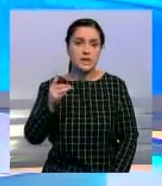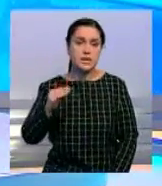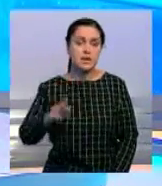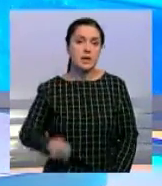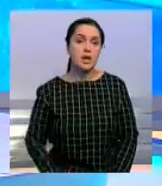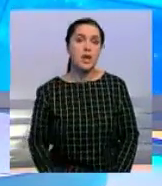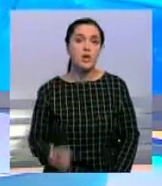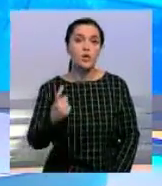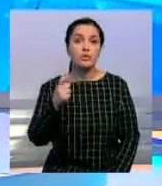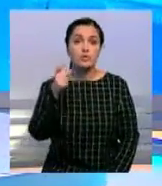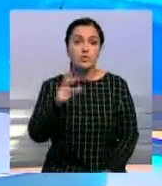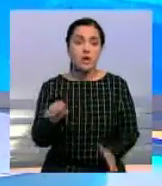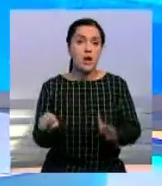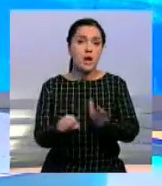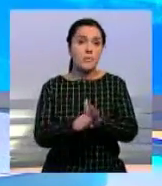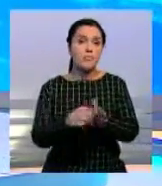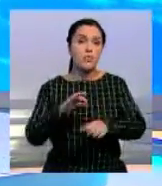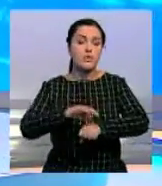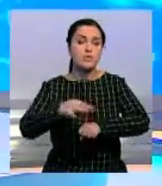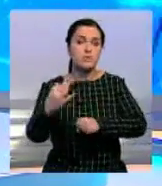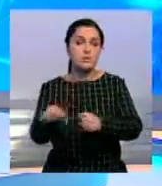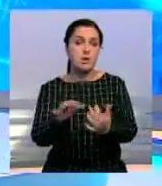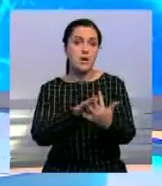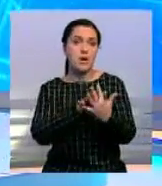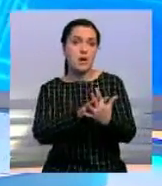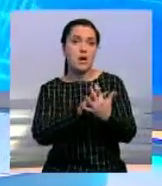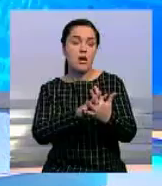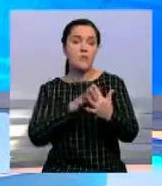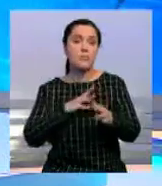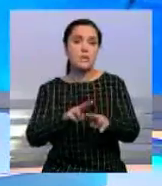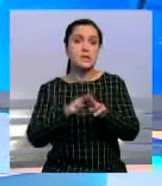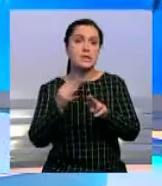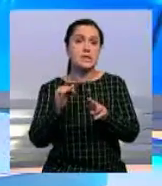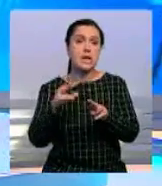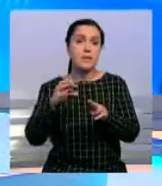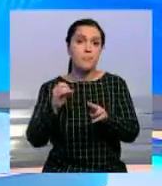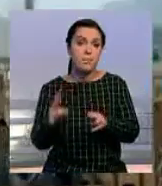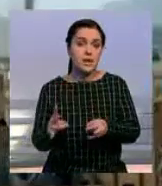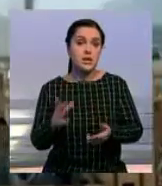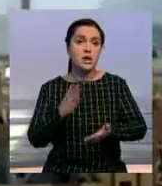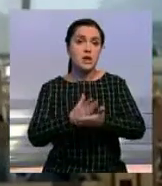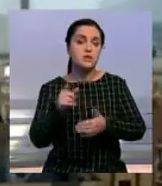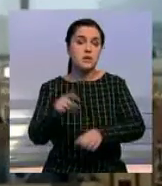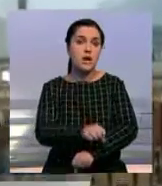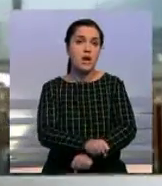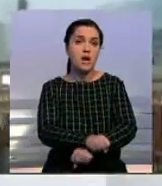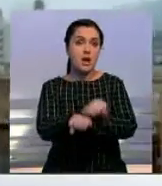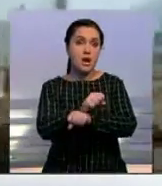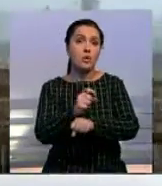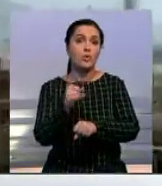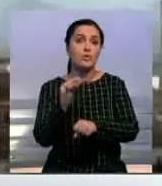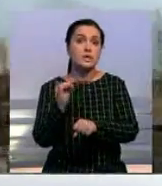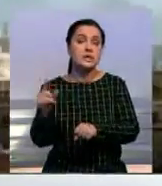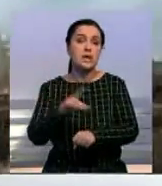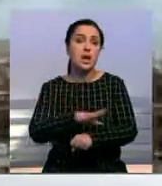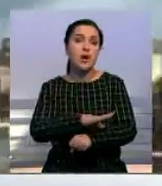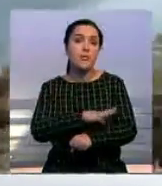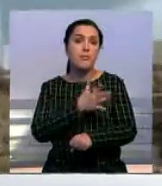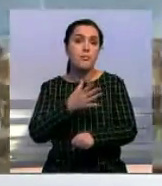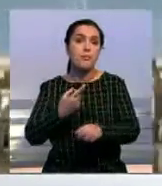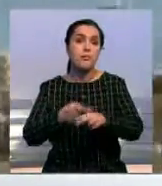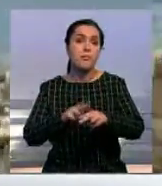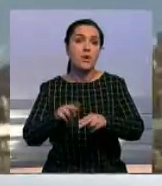Свыше сотни человек погибли в ходе ожесточенных столкновений в столице Йемена, Сане, между повстанцами, хуситами и их бывшими